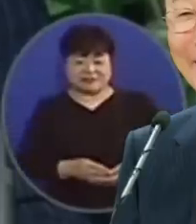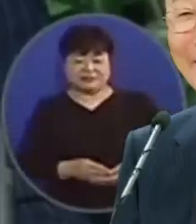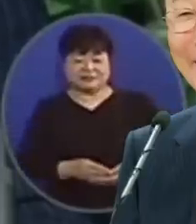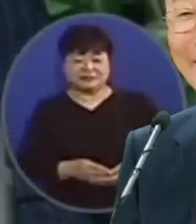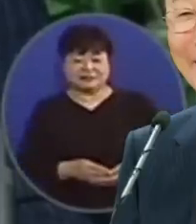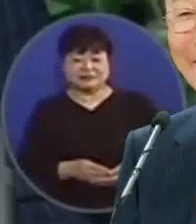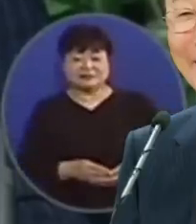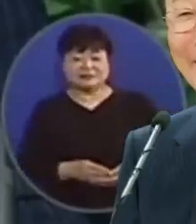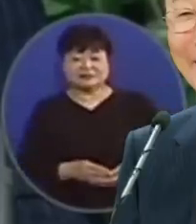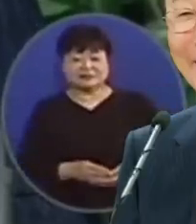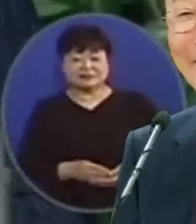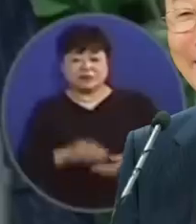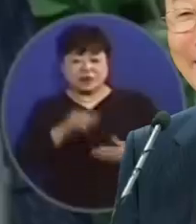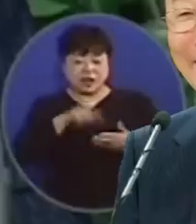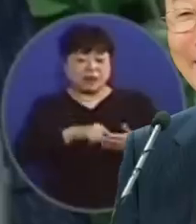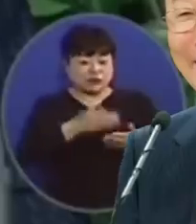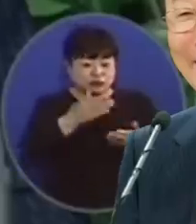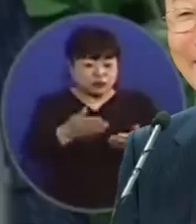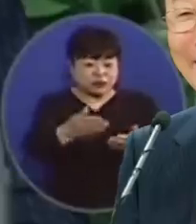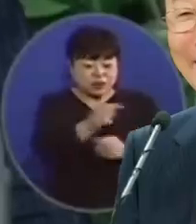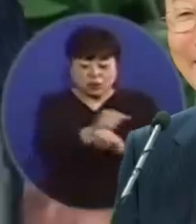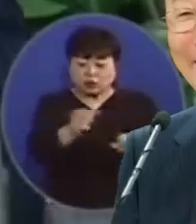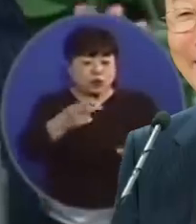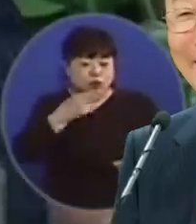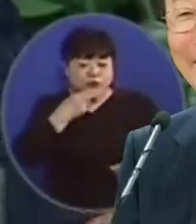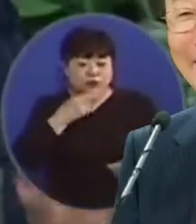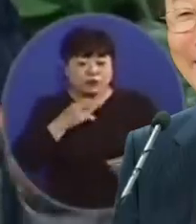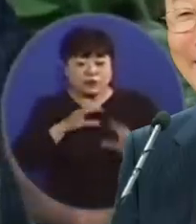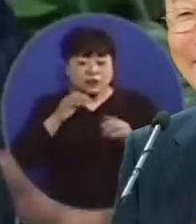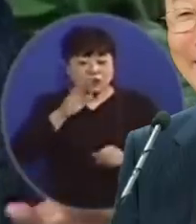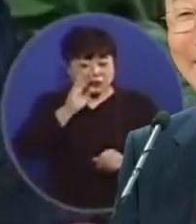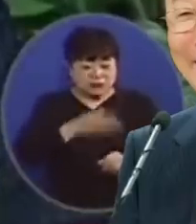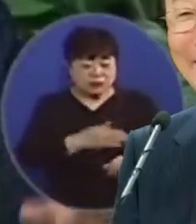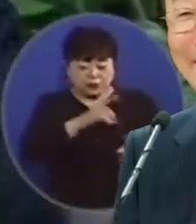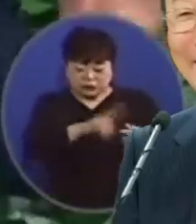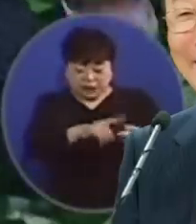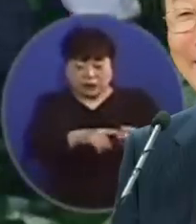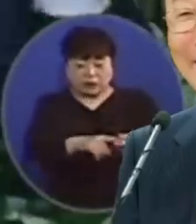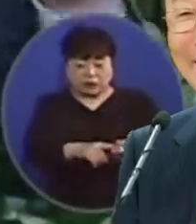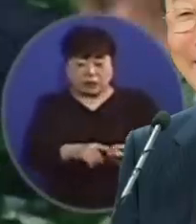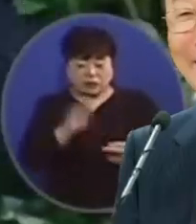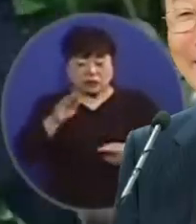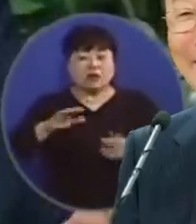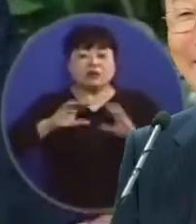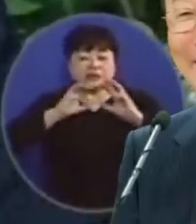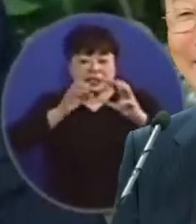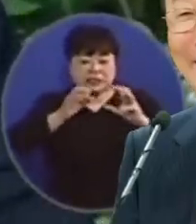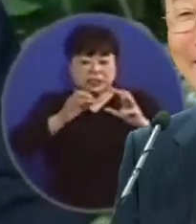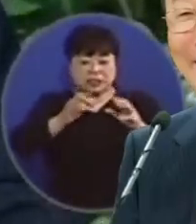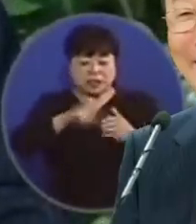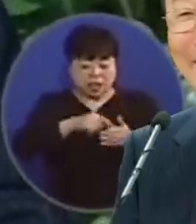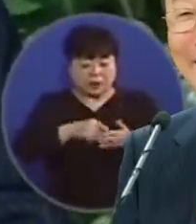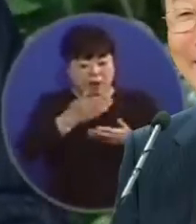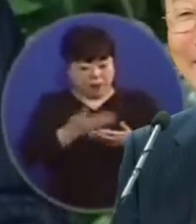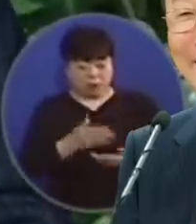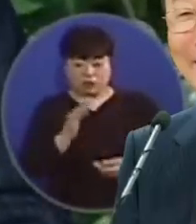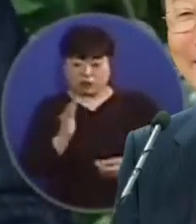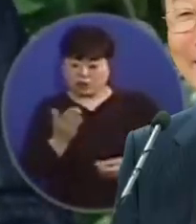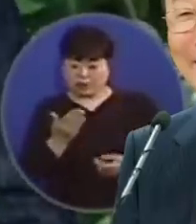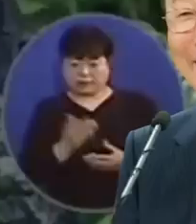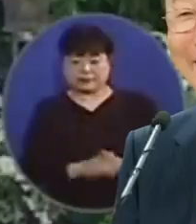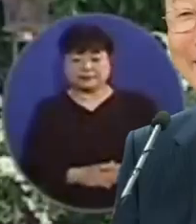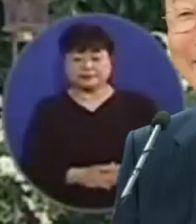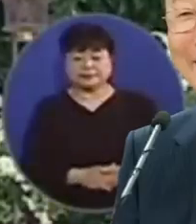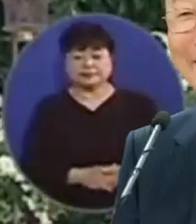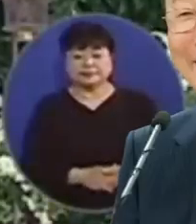용서는 없습니다. 절대 용서 없어요. 여러분이 이 세상에 잘못하면 잘못하면 그대로 저 세상에서 보응을 받게 되는 것입니다.